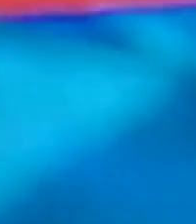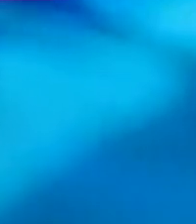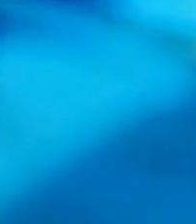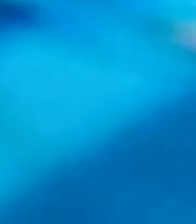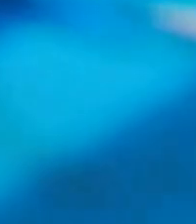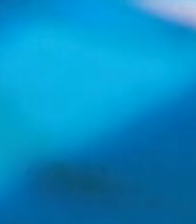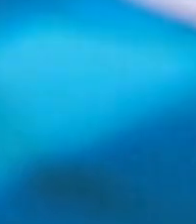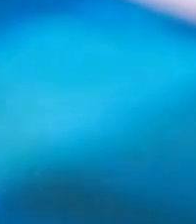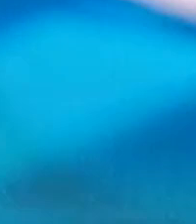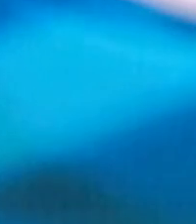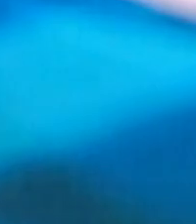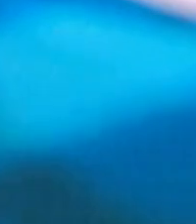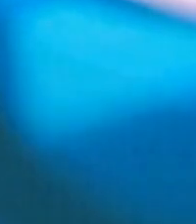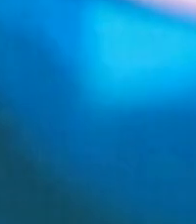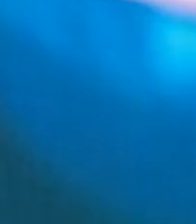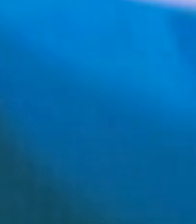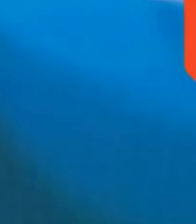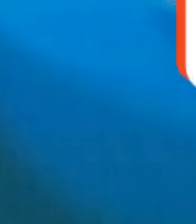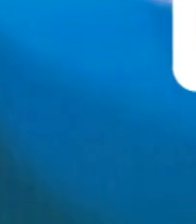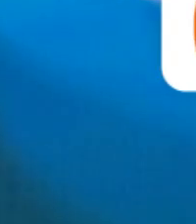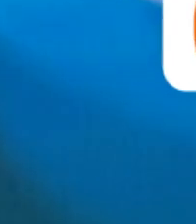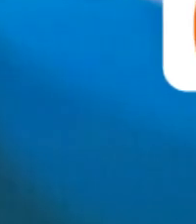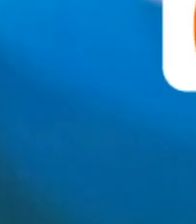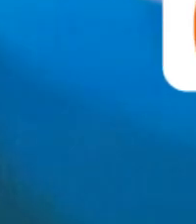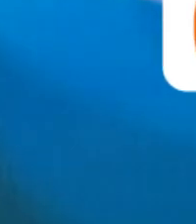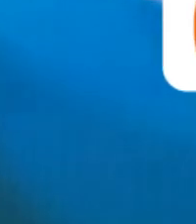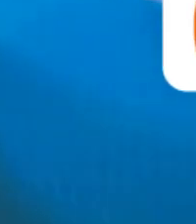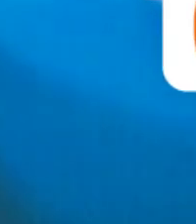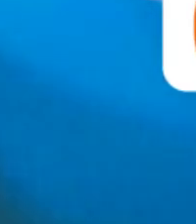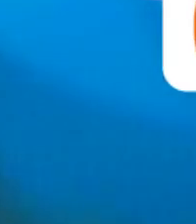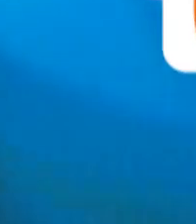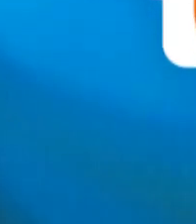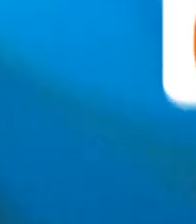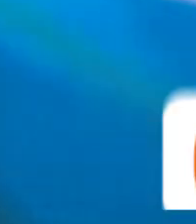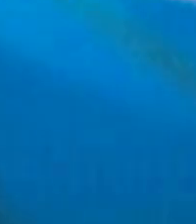непременно жмите на колокольчик. Информбюро, когда нужна честная информация.